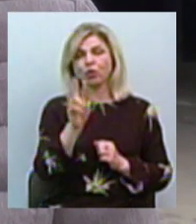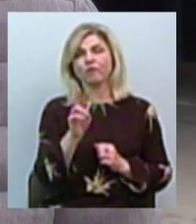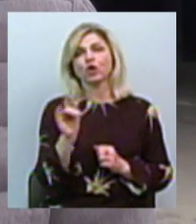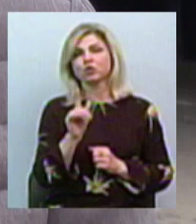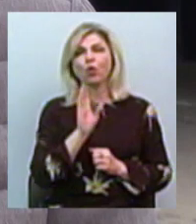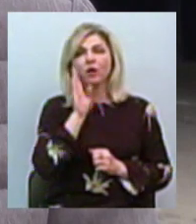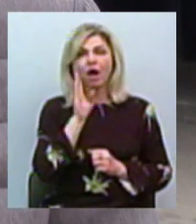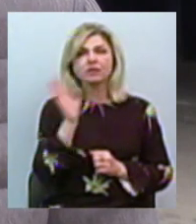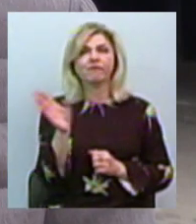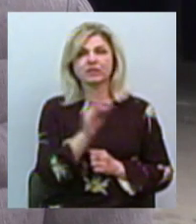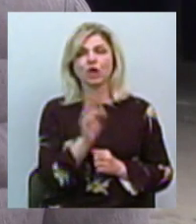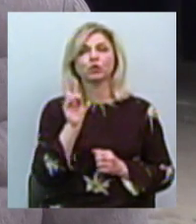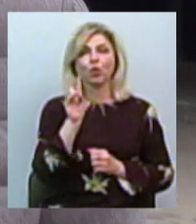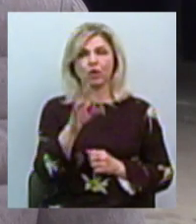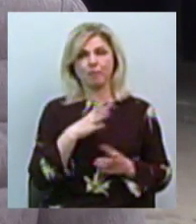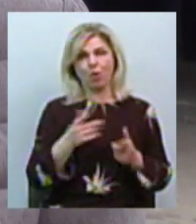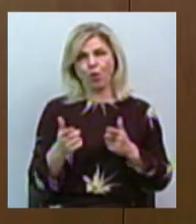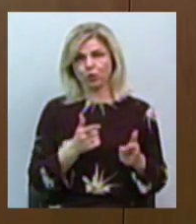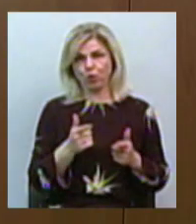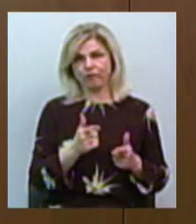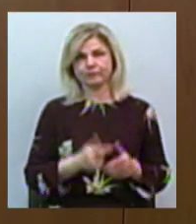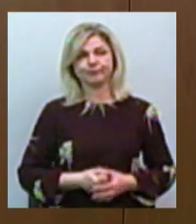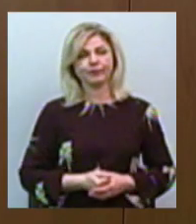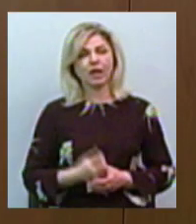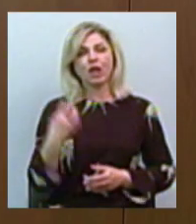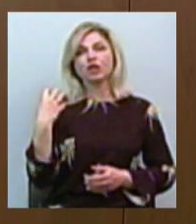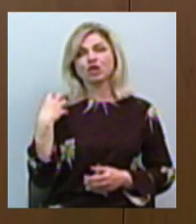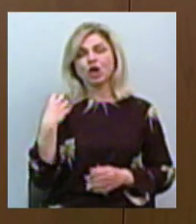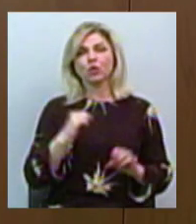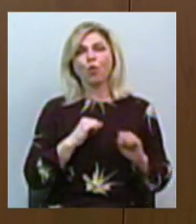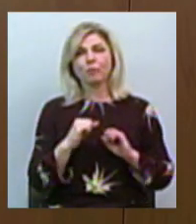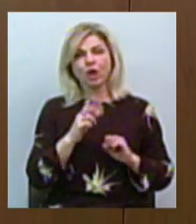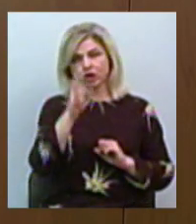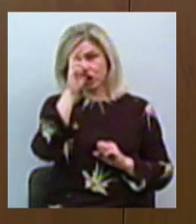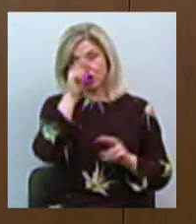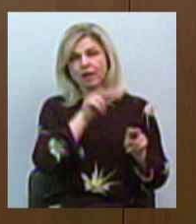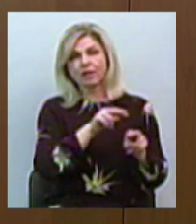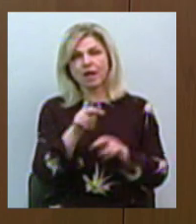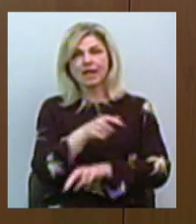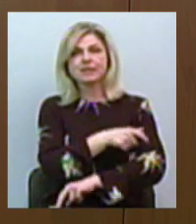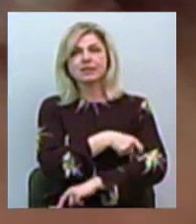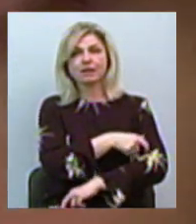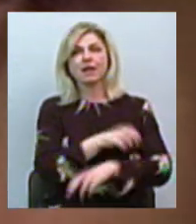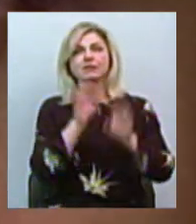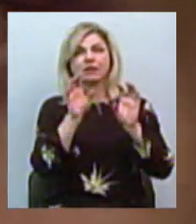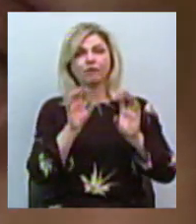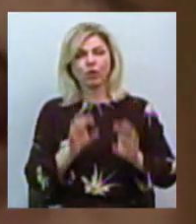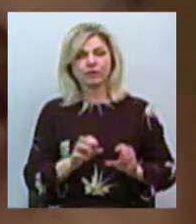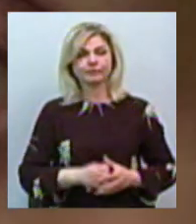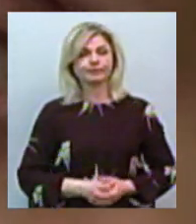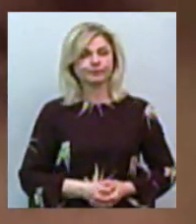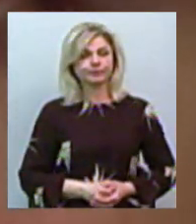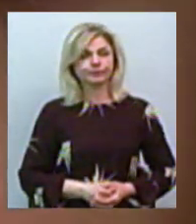всі тролейбуси були готові розвозити пасажирів. Начальниця управління державного нагляду за дотриманням санітарного законодавства Головного